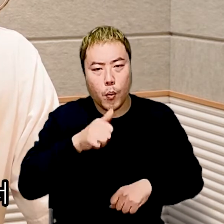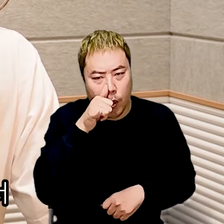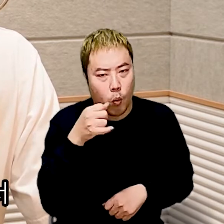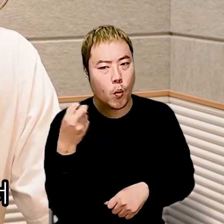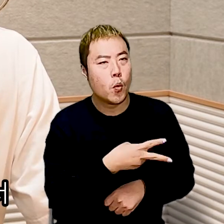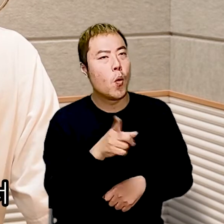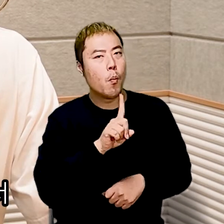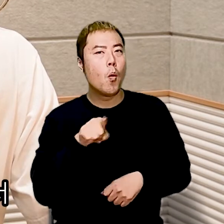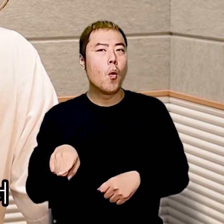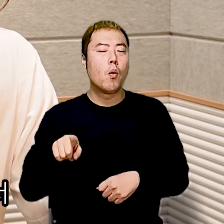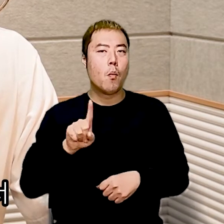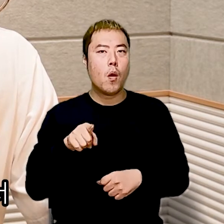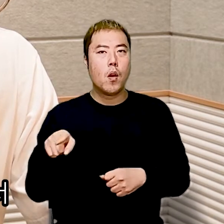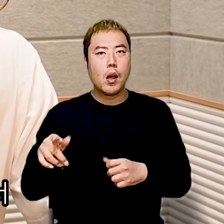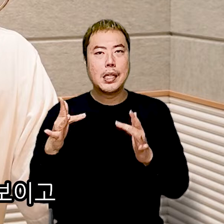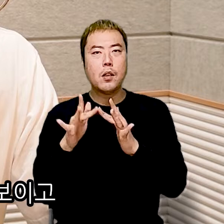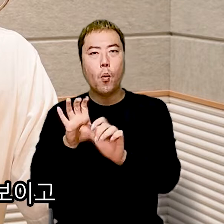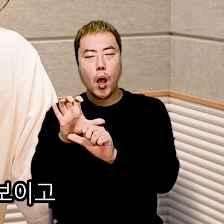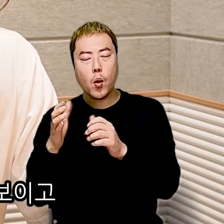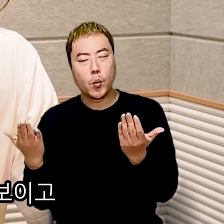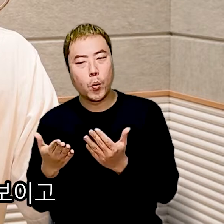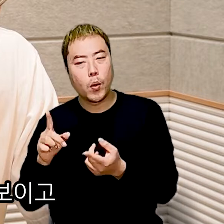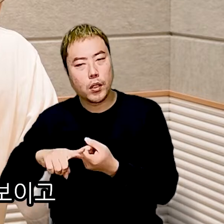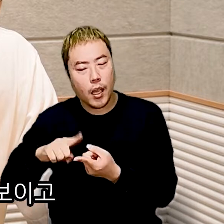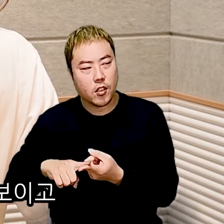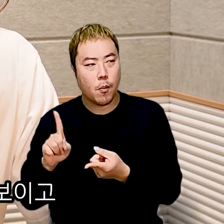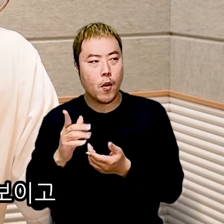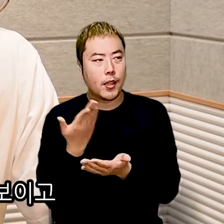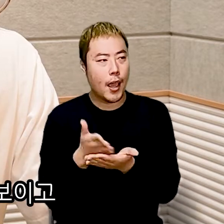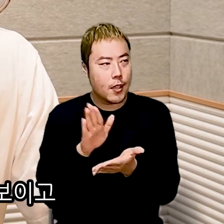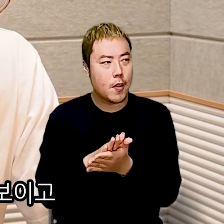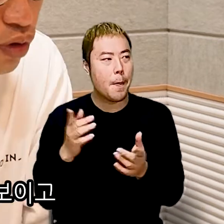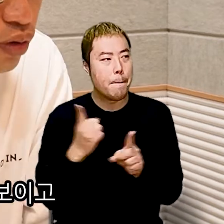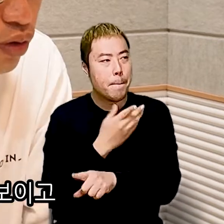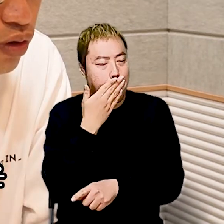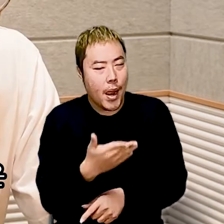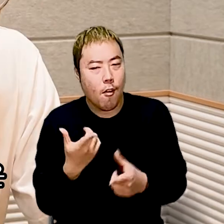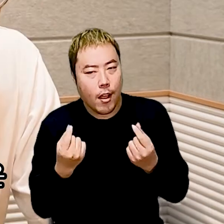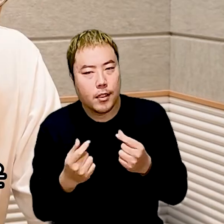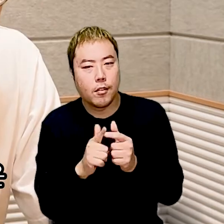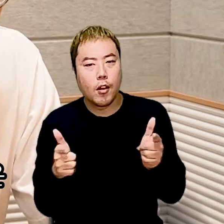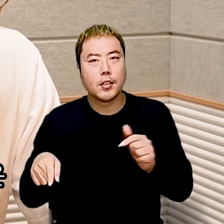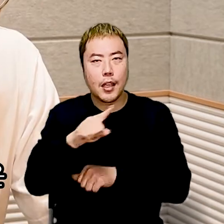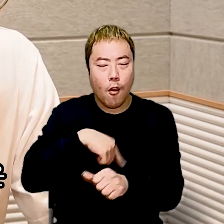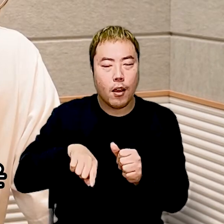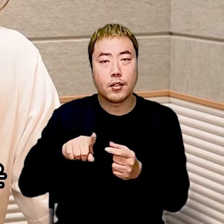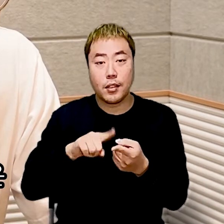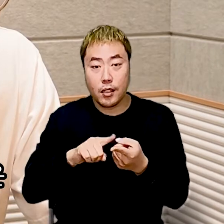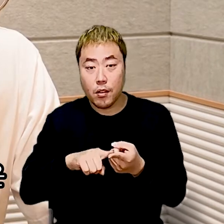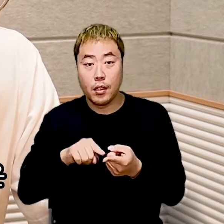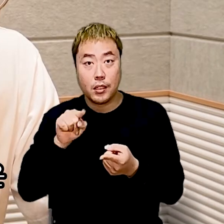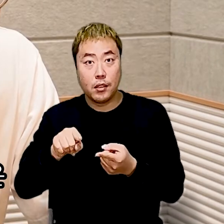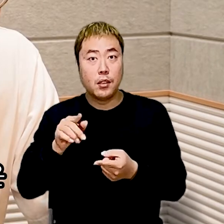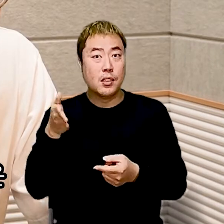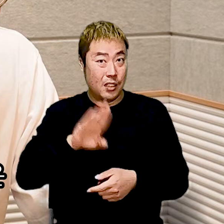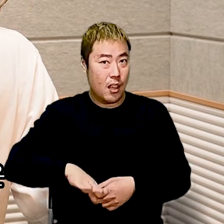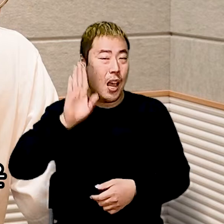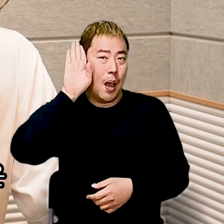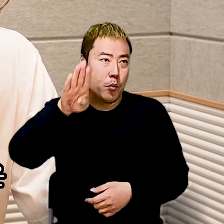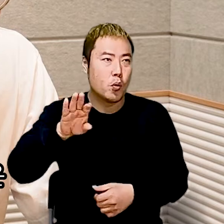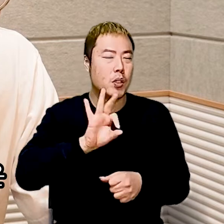플랫폼 노동과 관련돼서 개선의 여지가 이루어지는 것처럼 보이고 향후 한